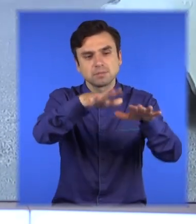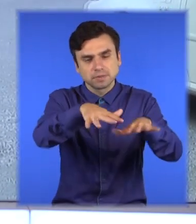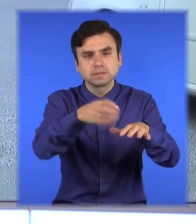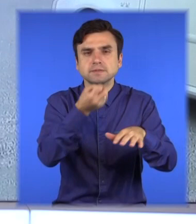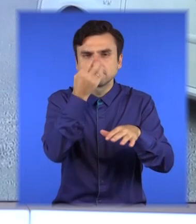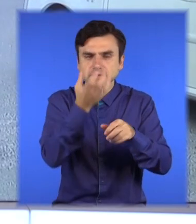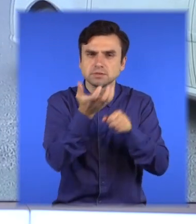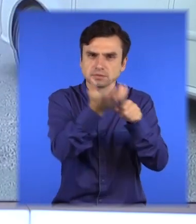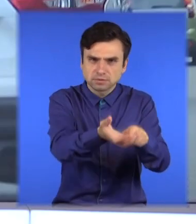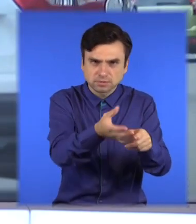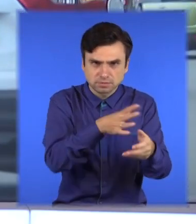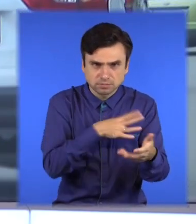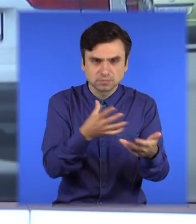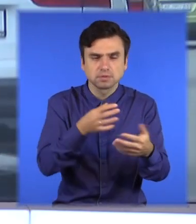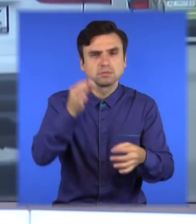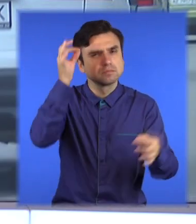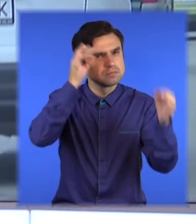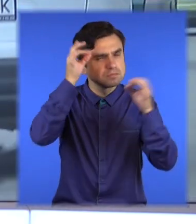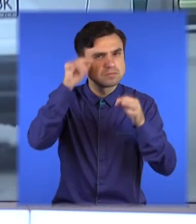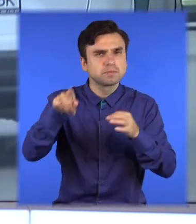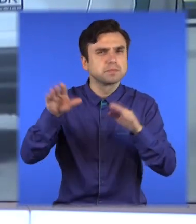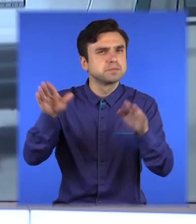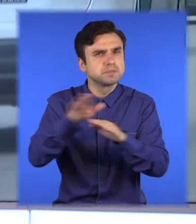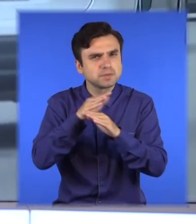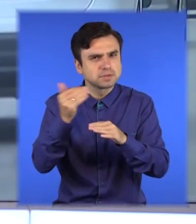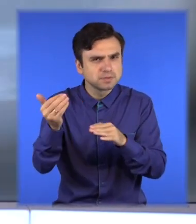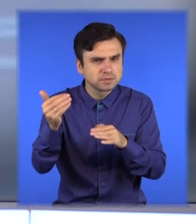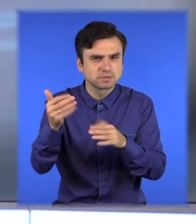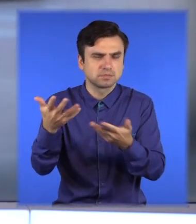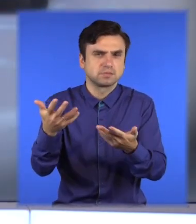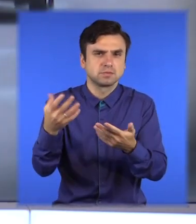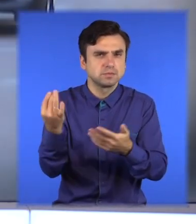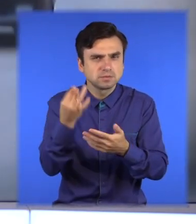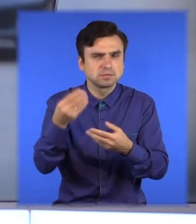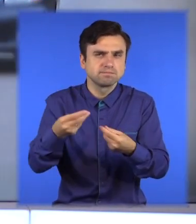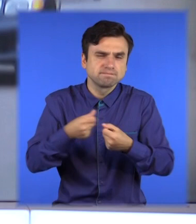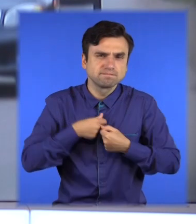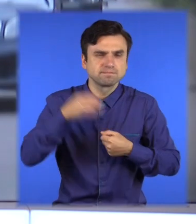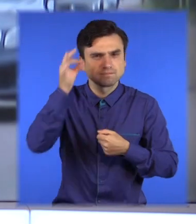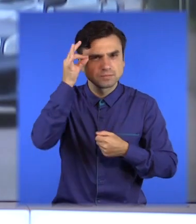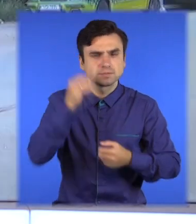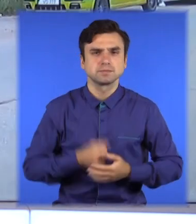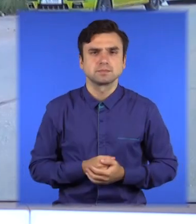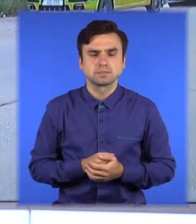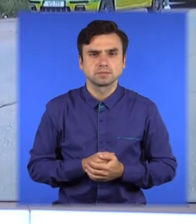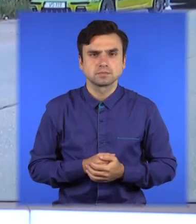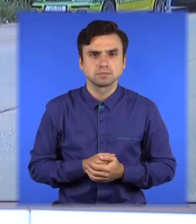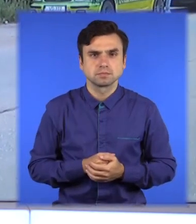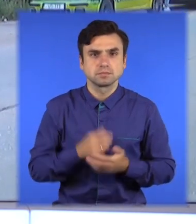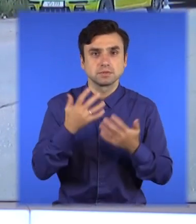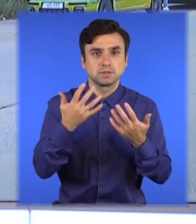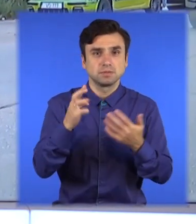51-й день народження. Цю дату шанувальники відсвяткували автопробігом до місця трагічної загибелі співака за селом